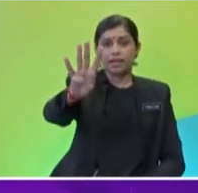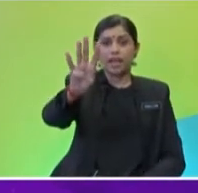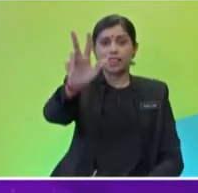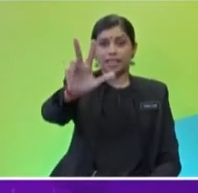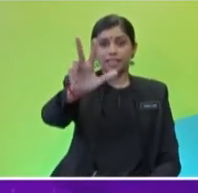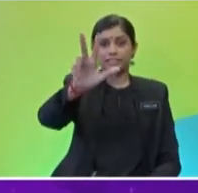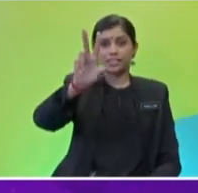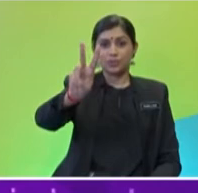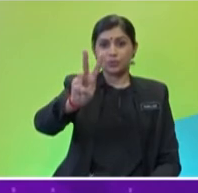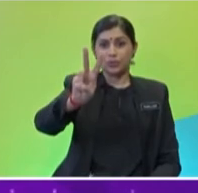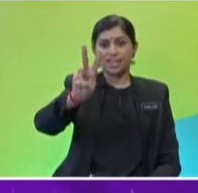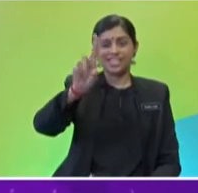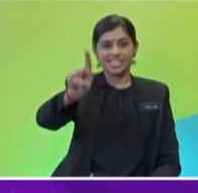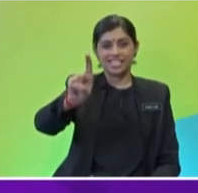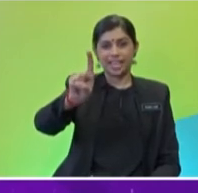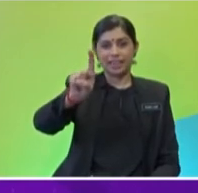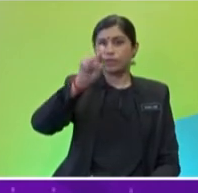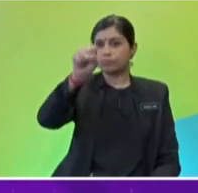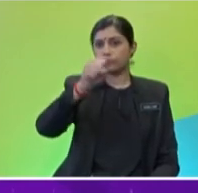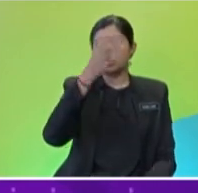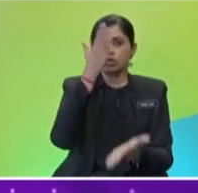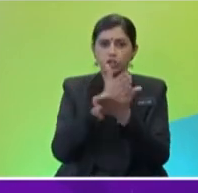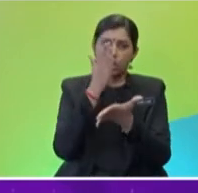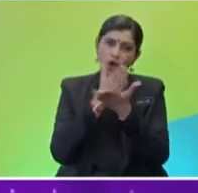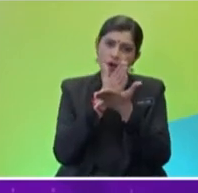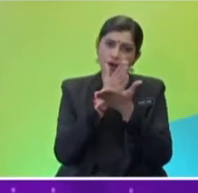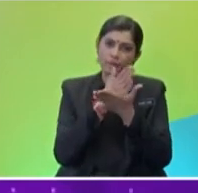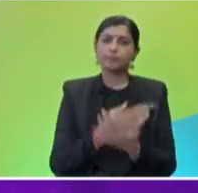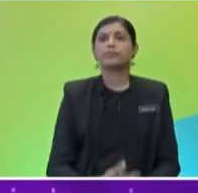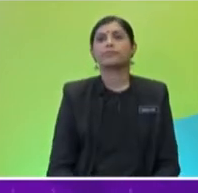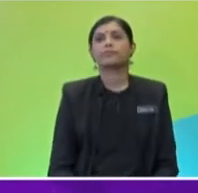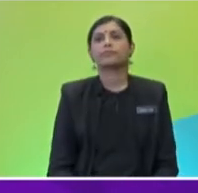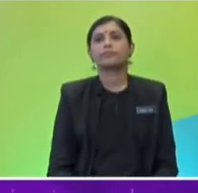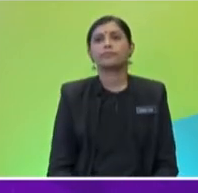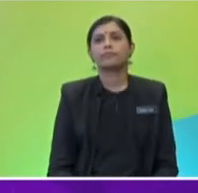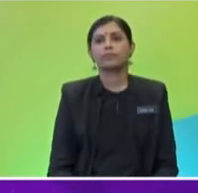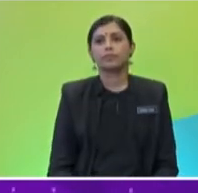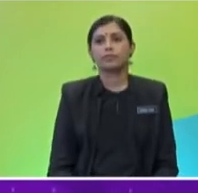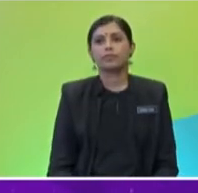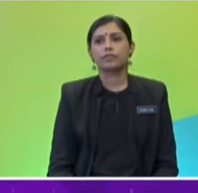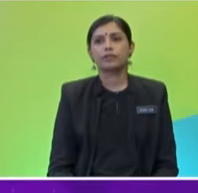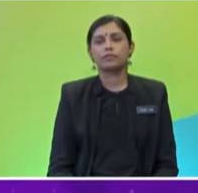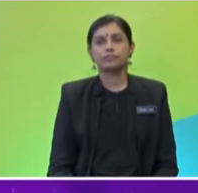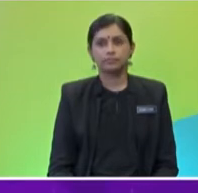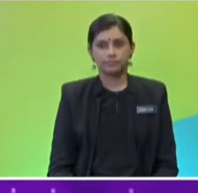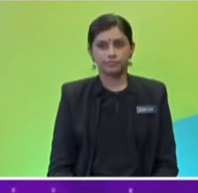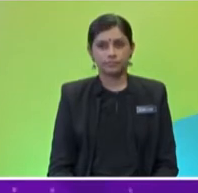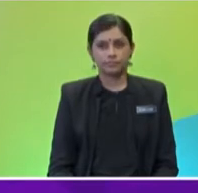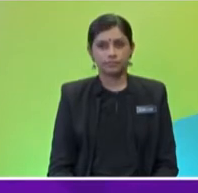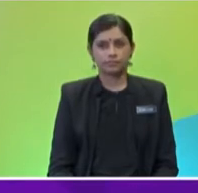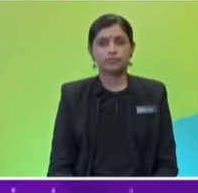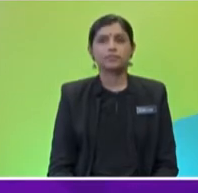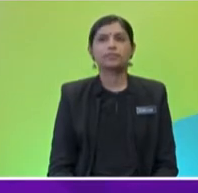4, 3, 2, 1. Sila angkat jawapan kamu.